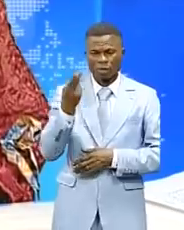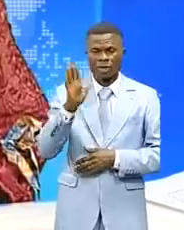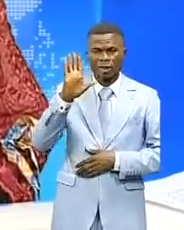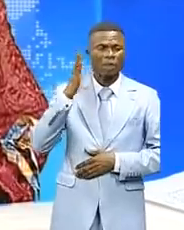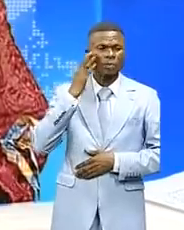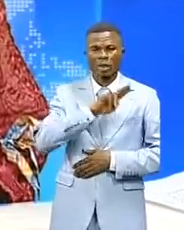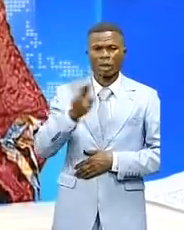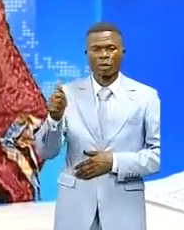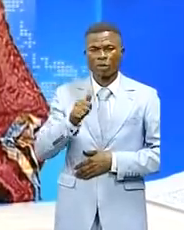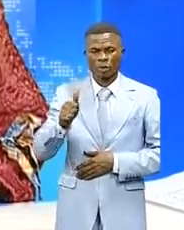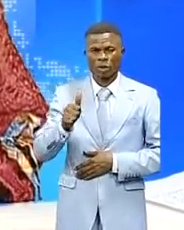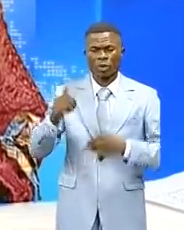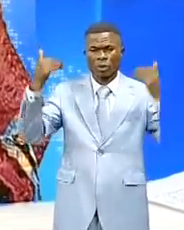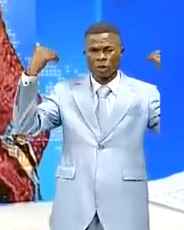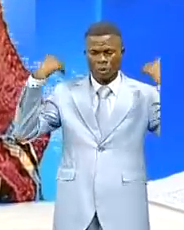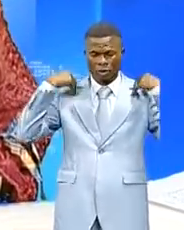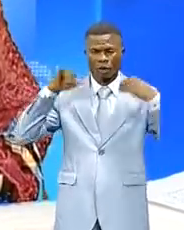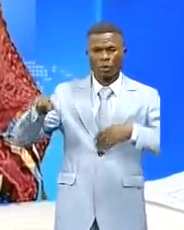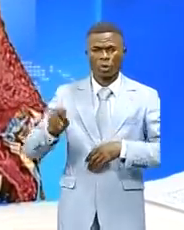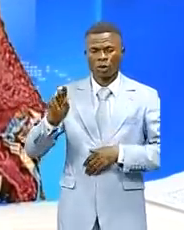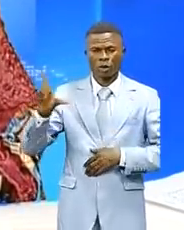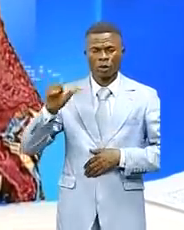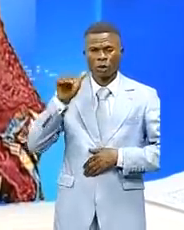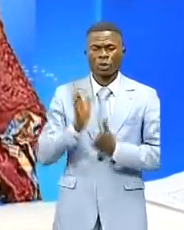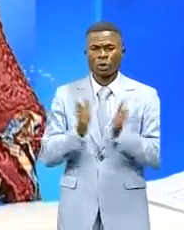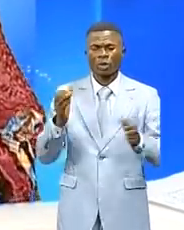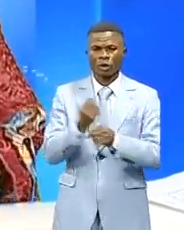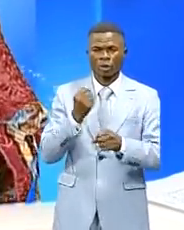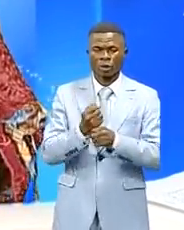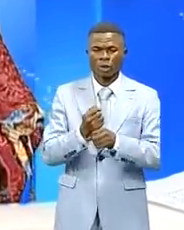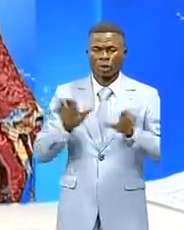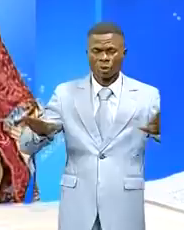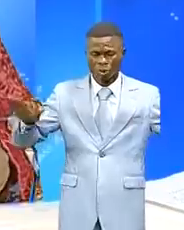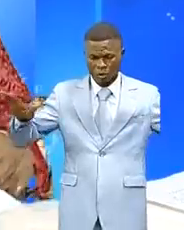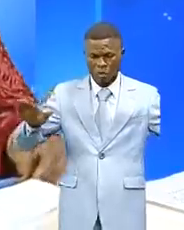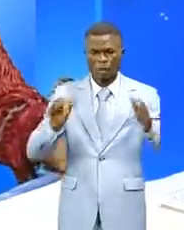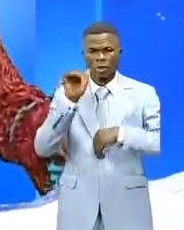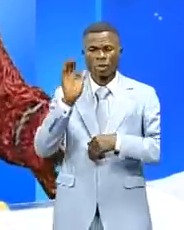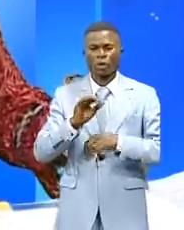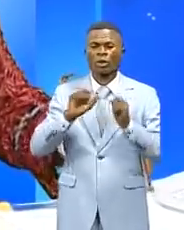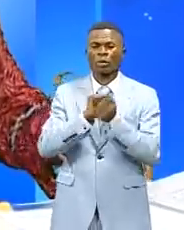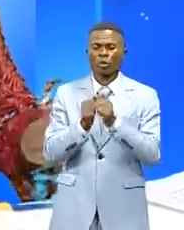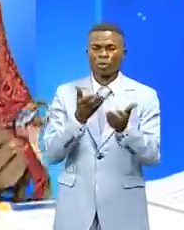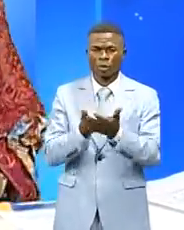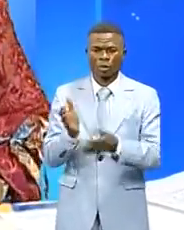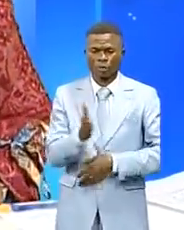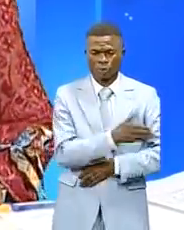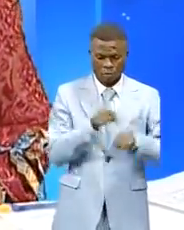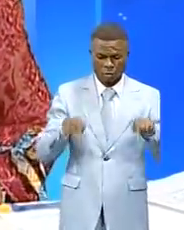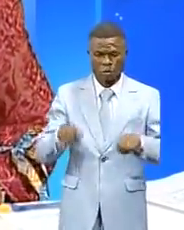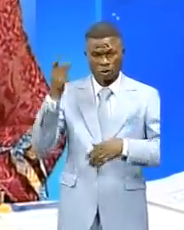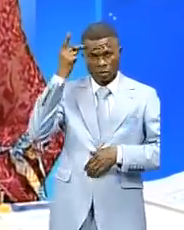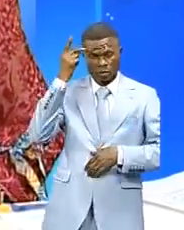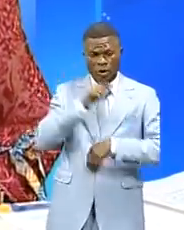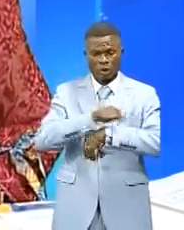2021 le commandant jules mangala directeur des opérations aériennes et directeur de crise revenons à kinshasa à la